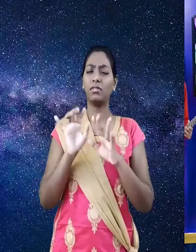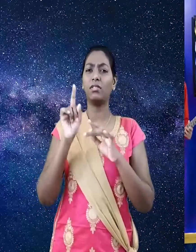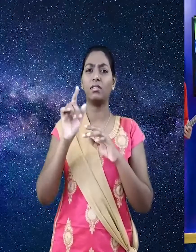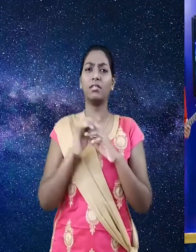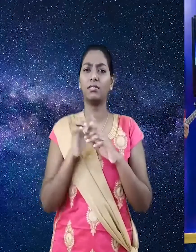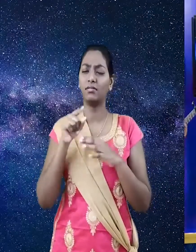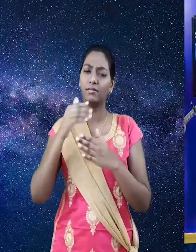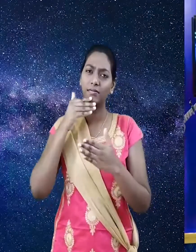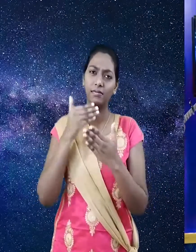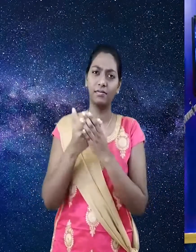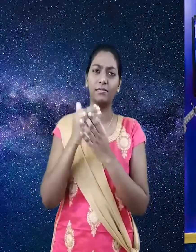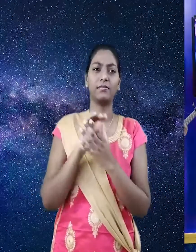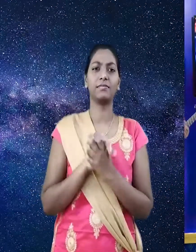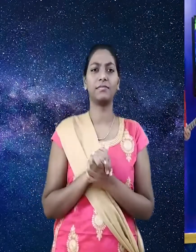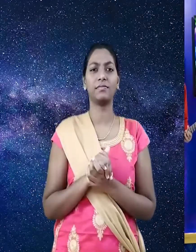तेरी स्तुति